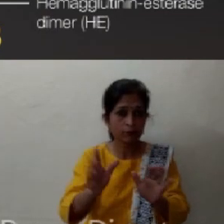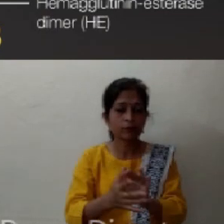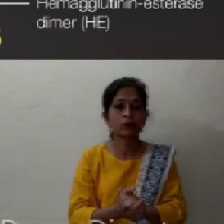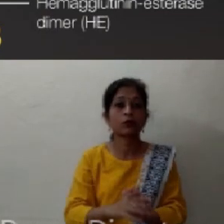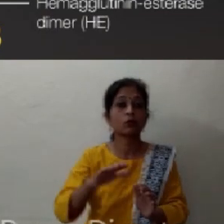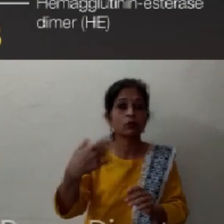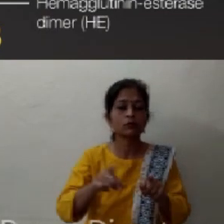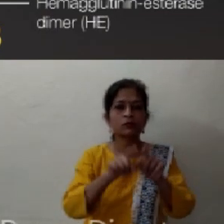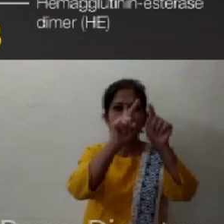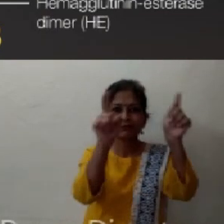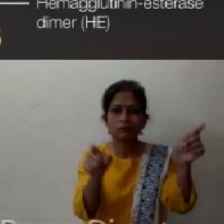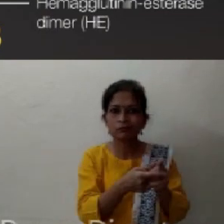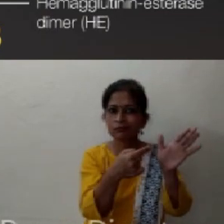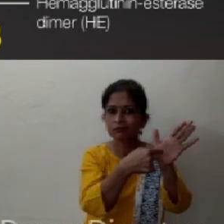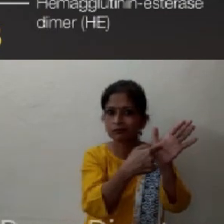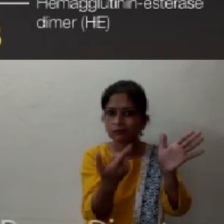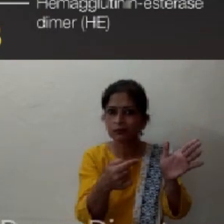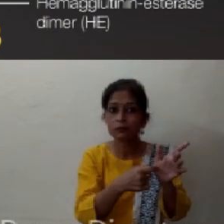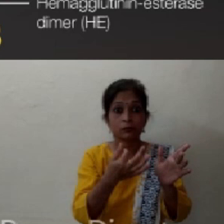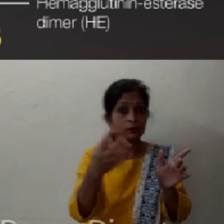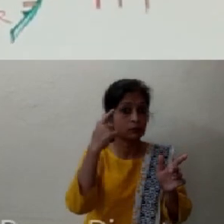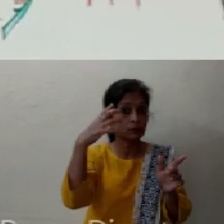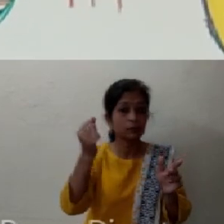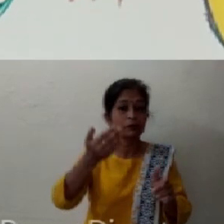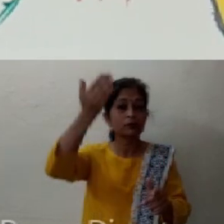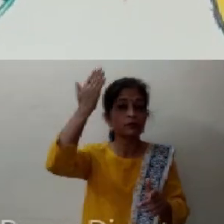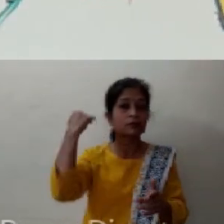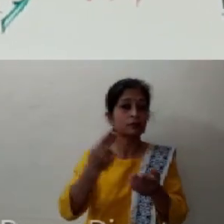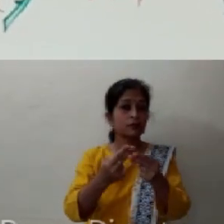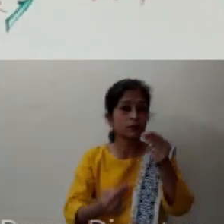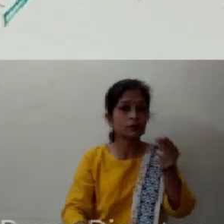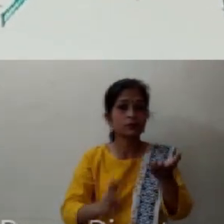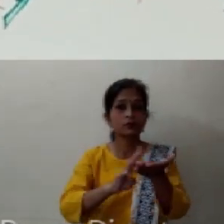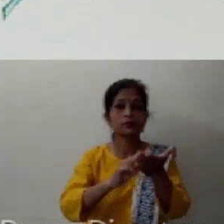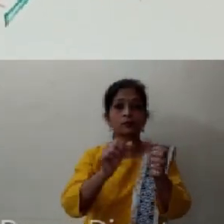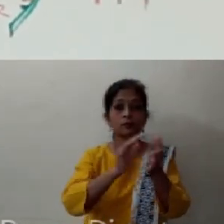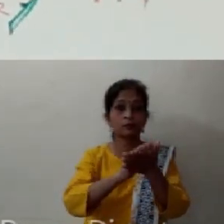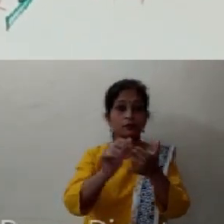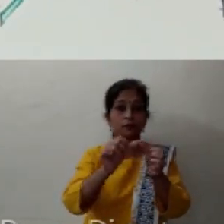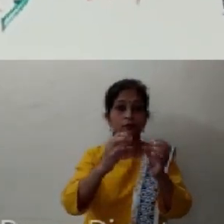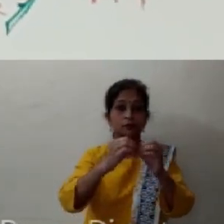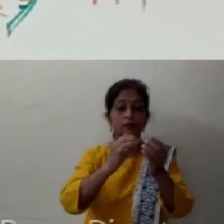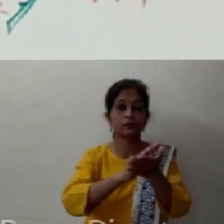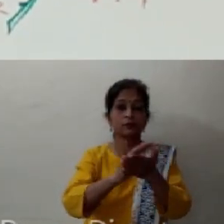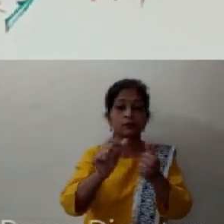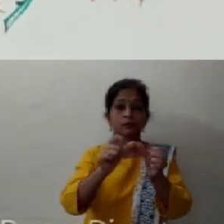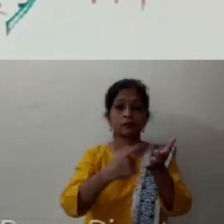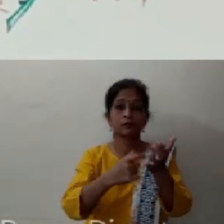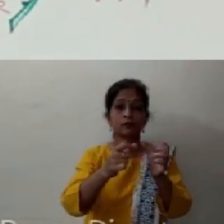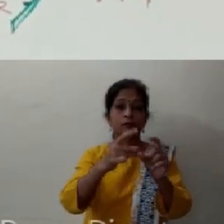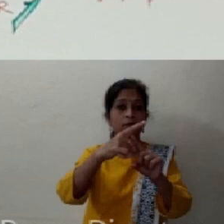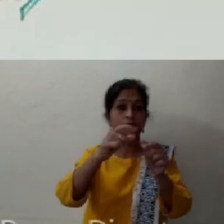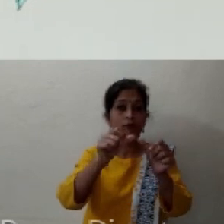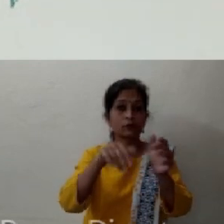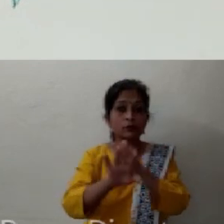और इसका शरीर कुछ इस तरह का है। खास बात याद करें, कर्ण को महाभारत का वो पात्र जो